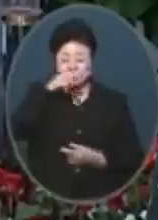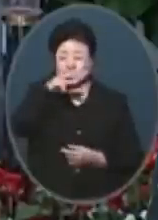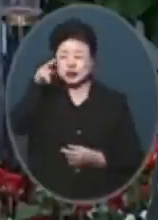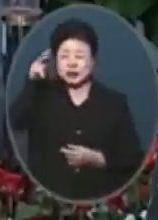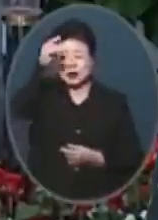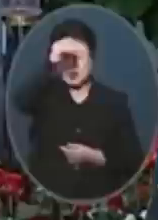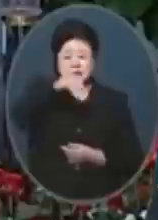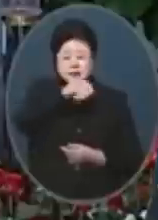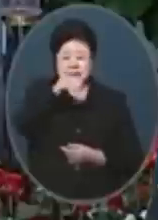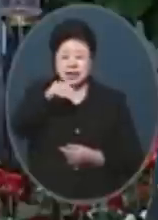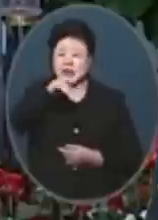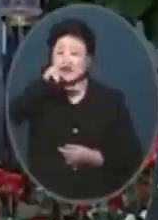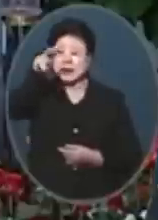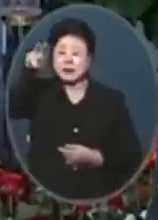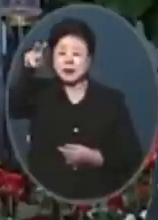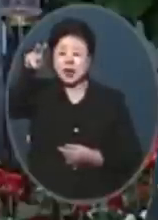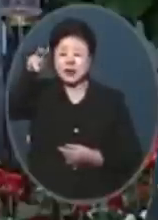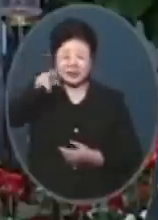십자가를 바라보면